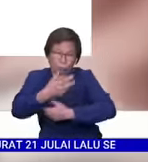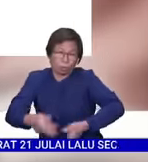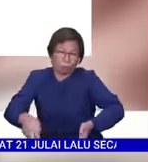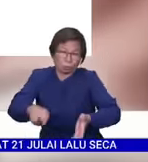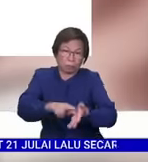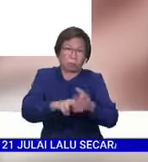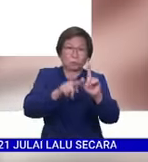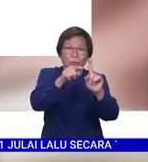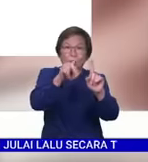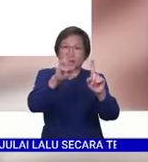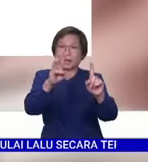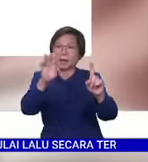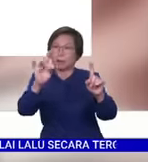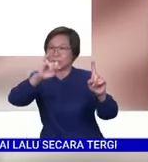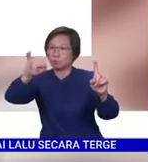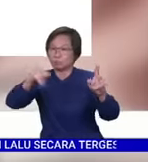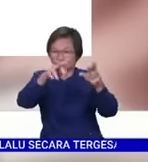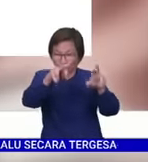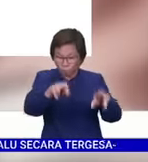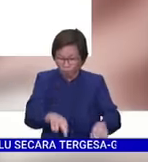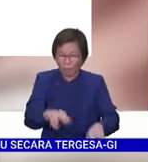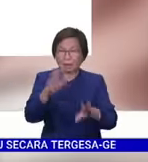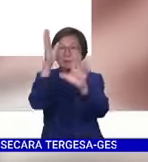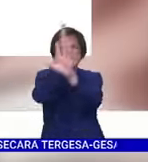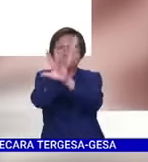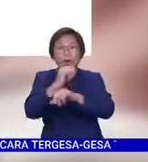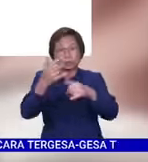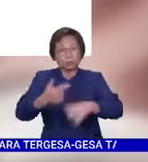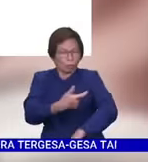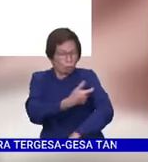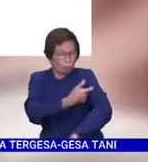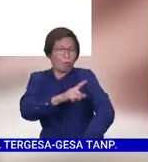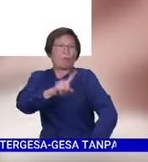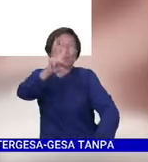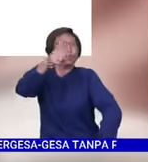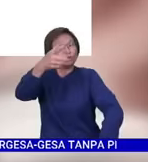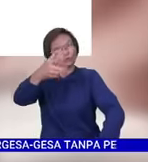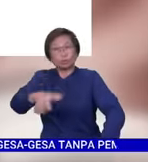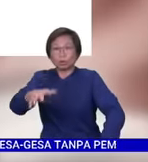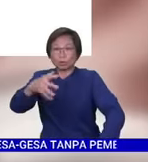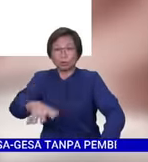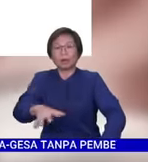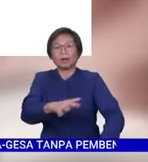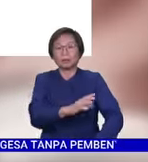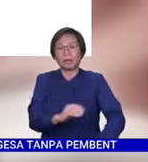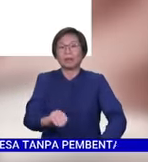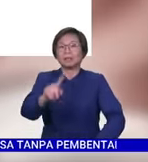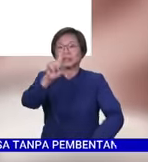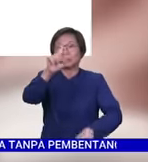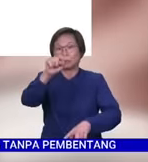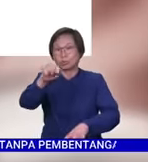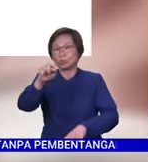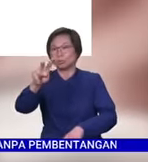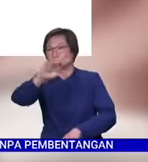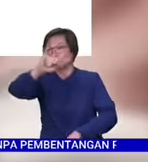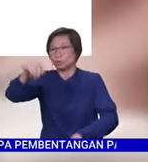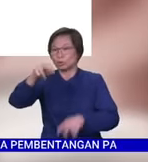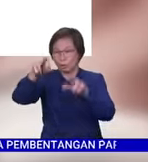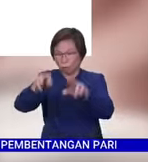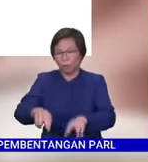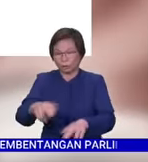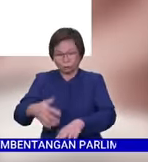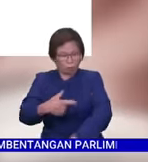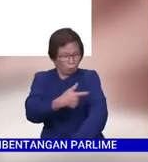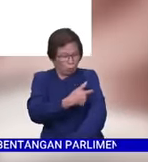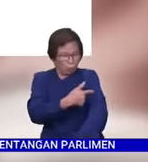satu perpuluhan 68 juta rakyat di negeri ini telah menerima dosis pertama boxing kau bismillah belas dan satu perpuluhan 2 juta